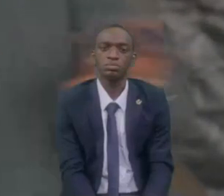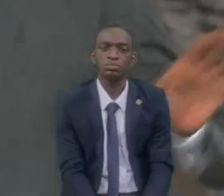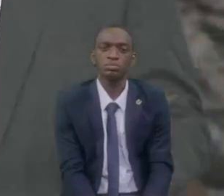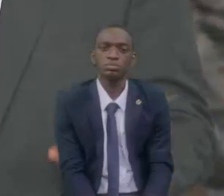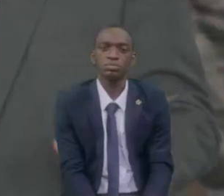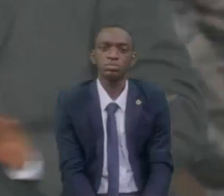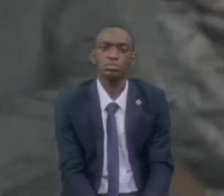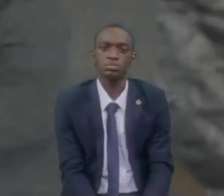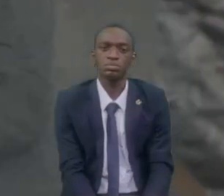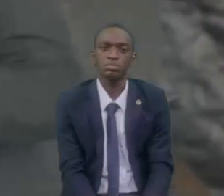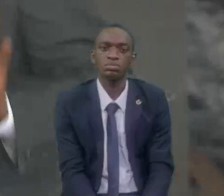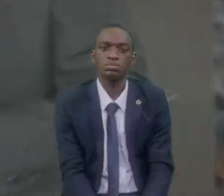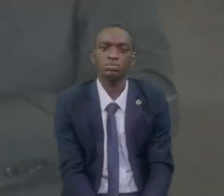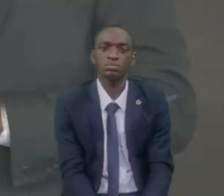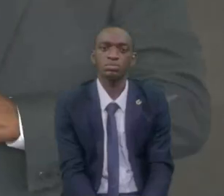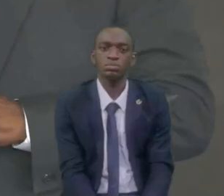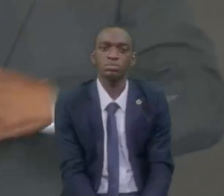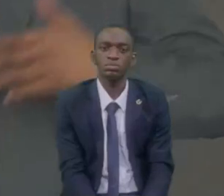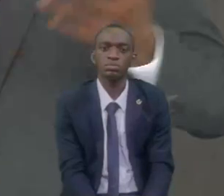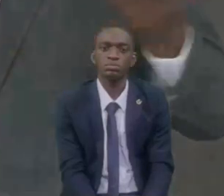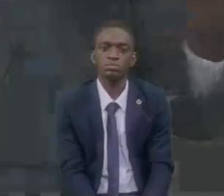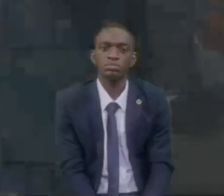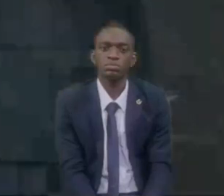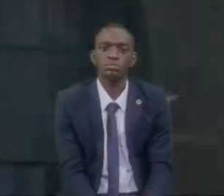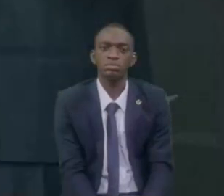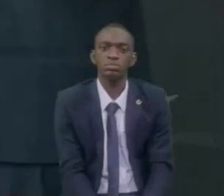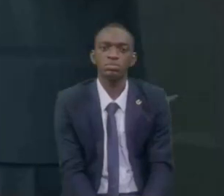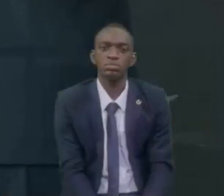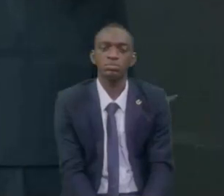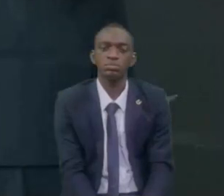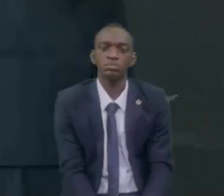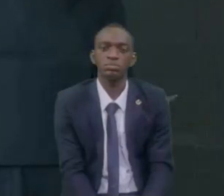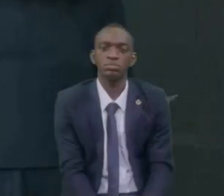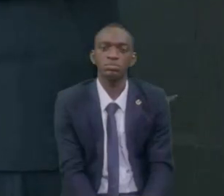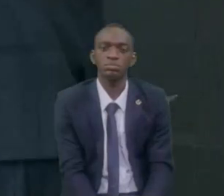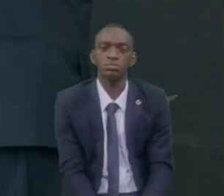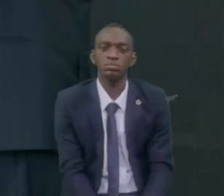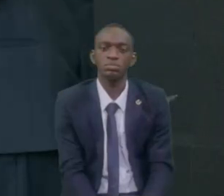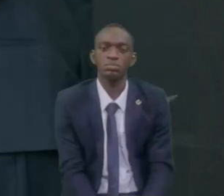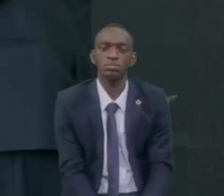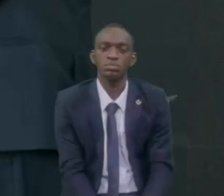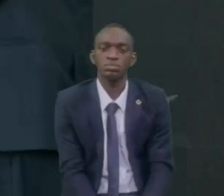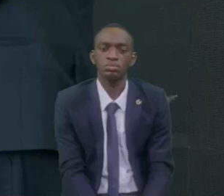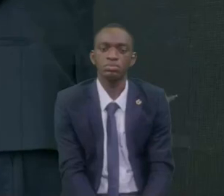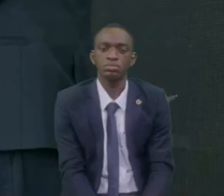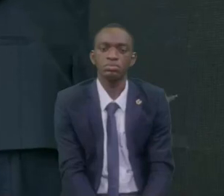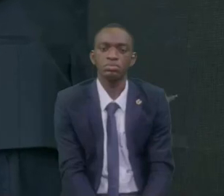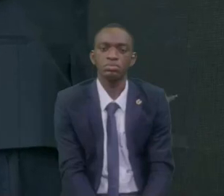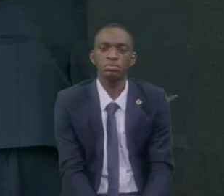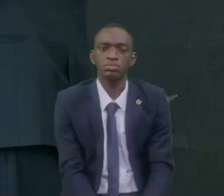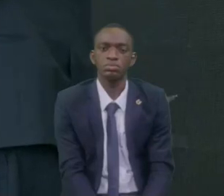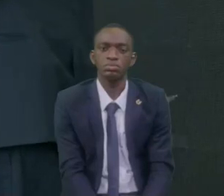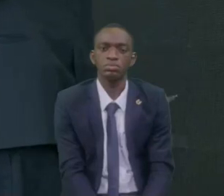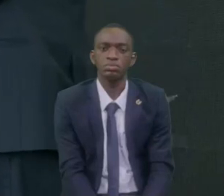non enseignables. Chaque fois que quelque chose arrivait, la seule manière ou la seule chose qu'ils savaient faire, c'était